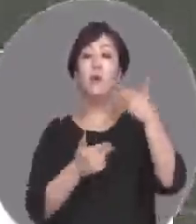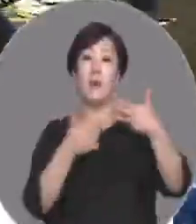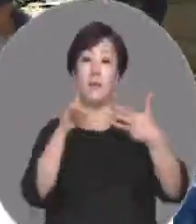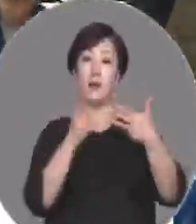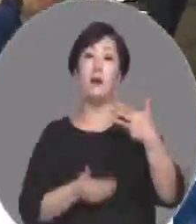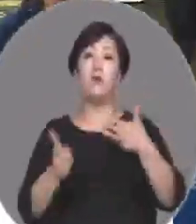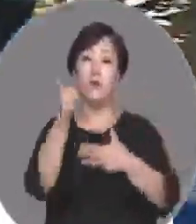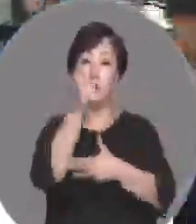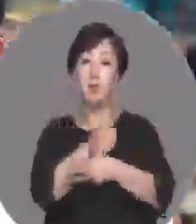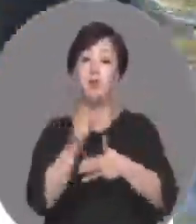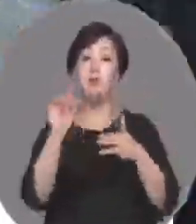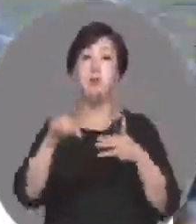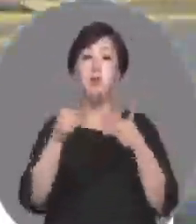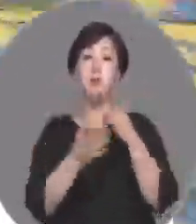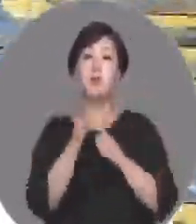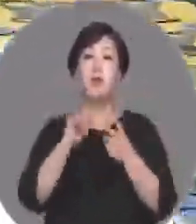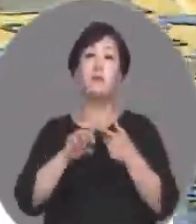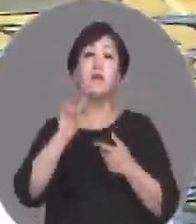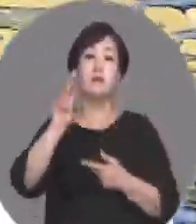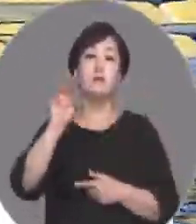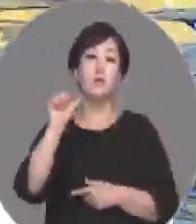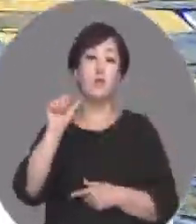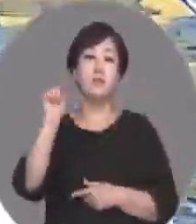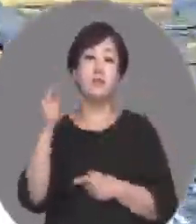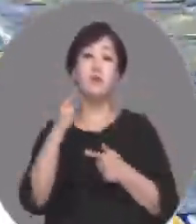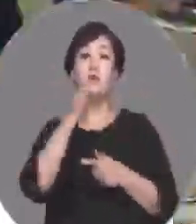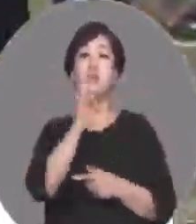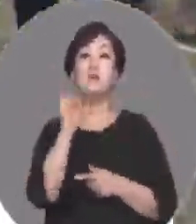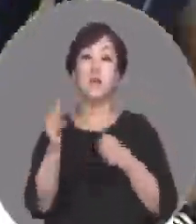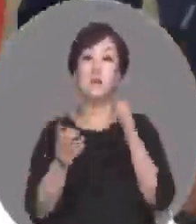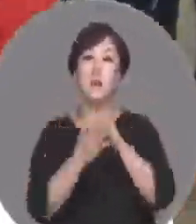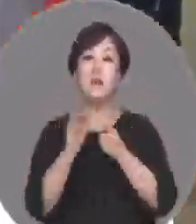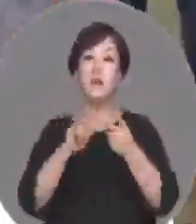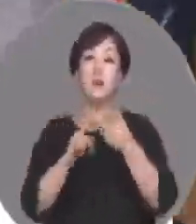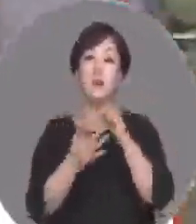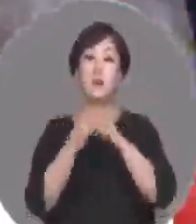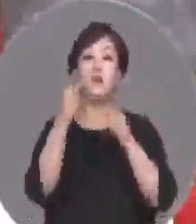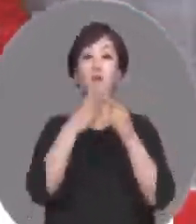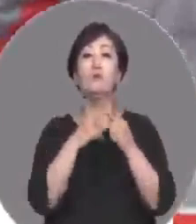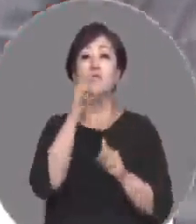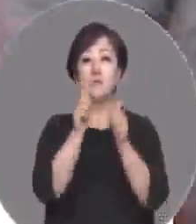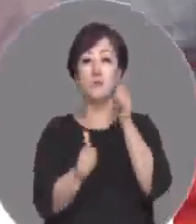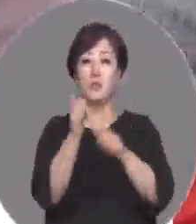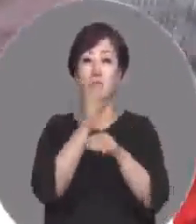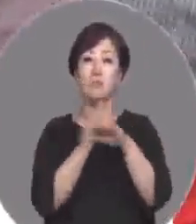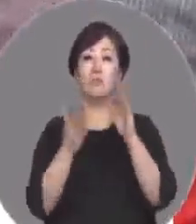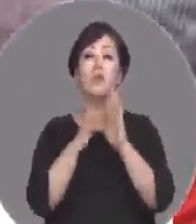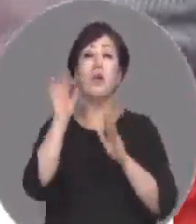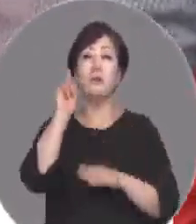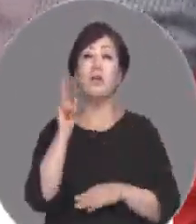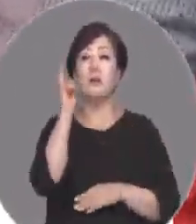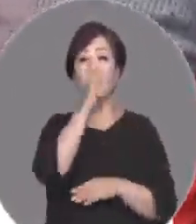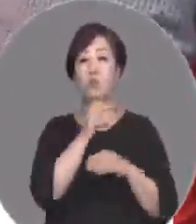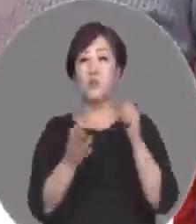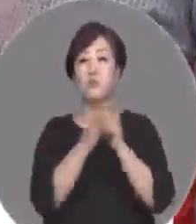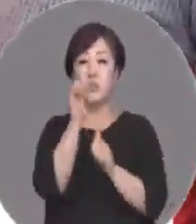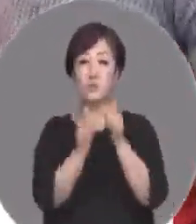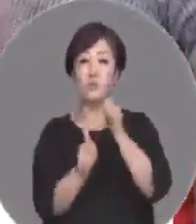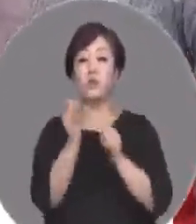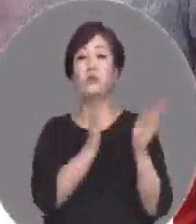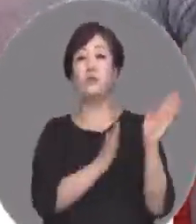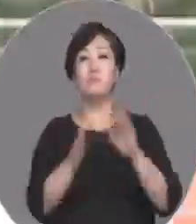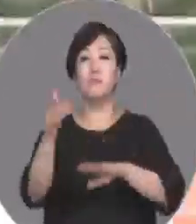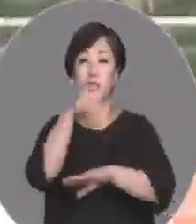올랐고, 8강전에선 35초 048로 준결승 진출에 성공해 내일 오전 준결승전을